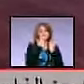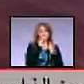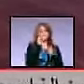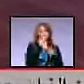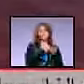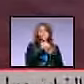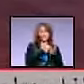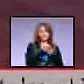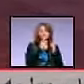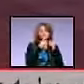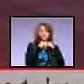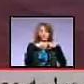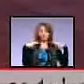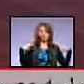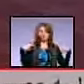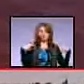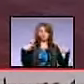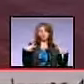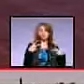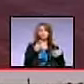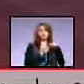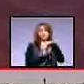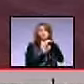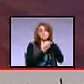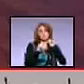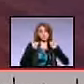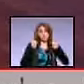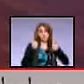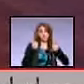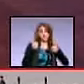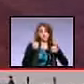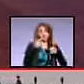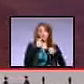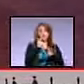خلصت المدرسة ودخلت معهد السينما قسم إخراج.